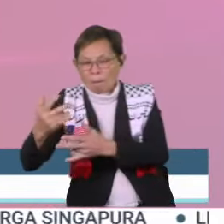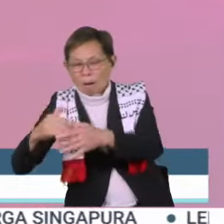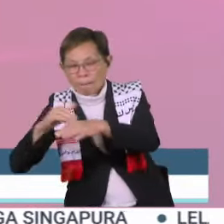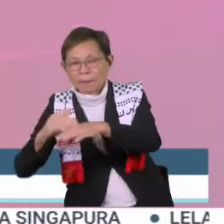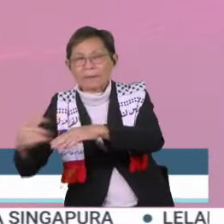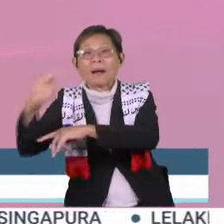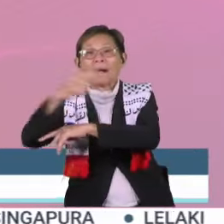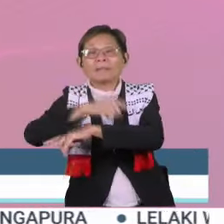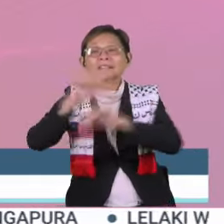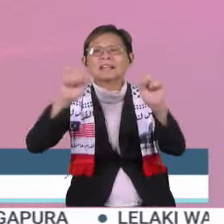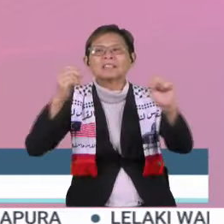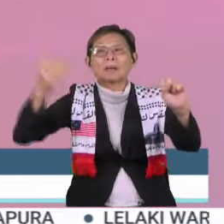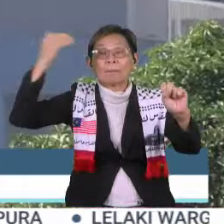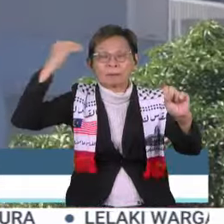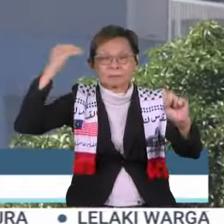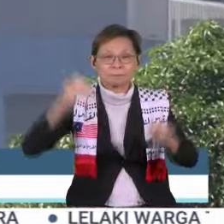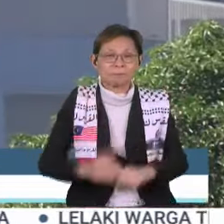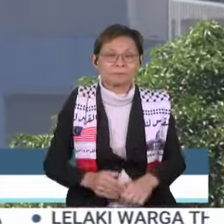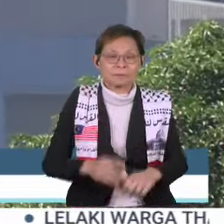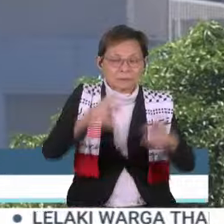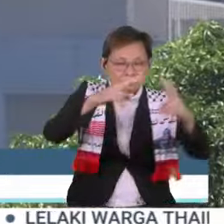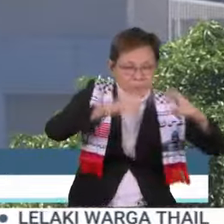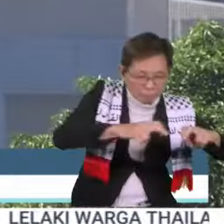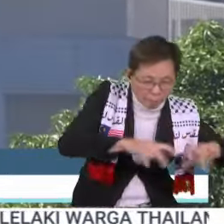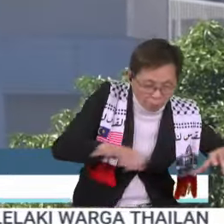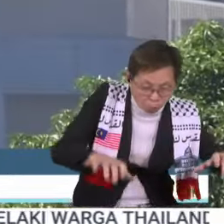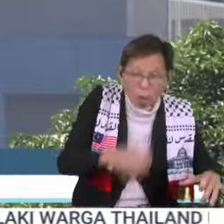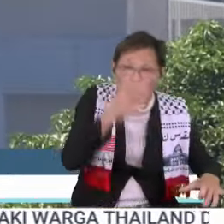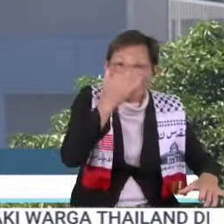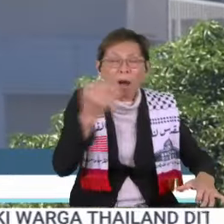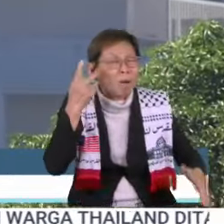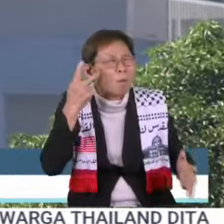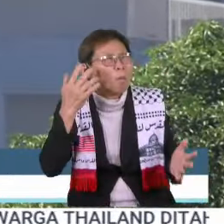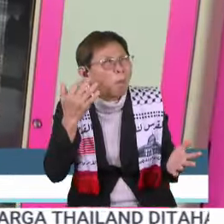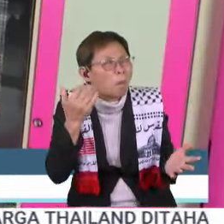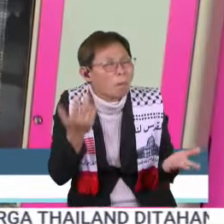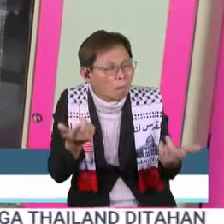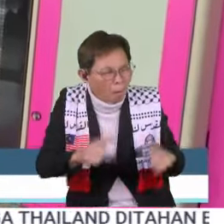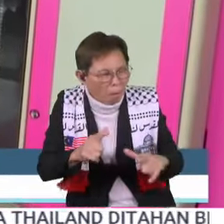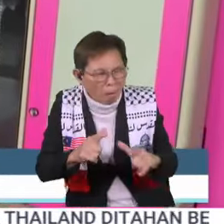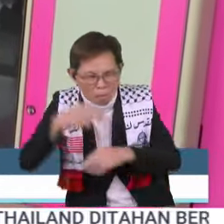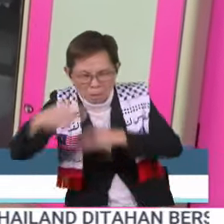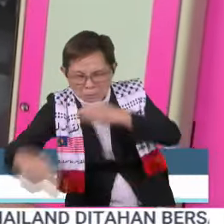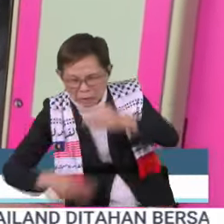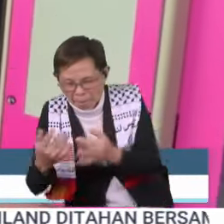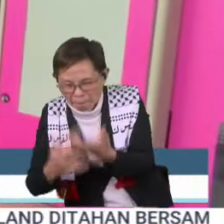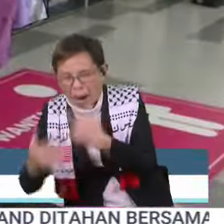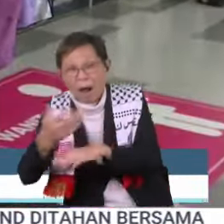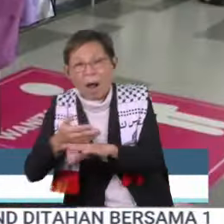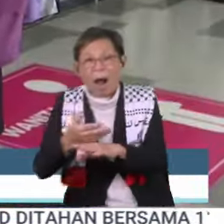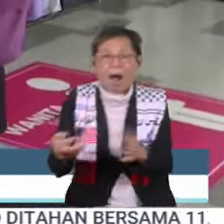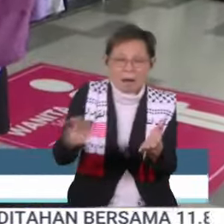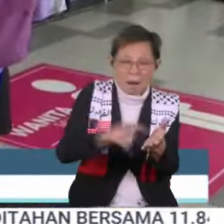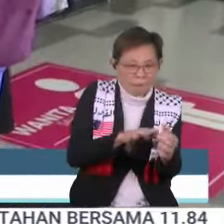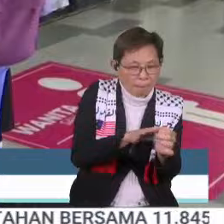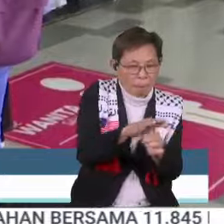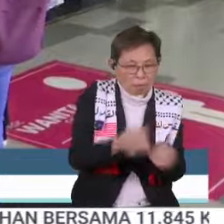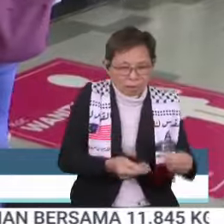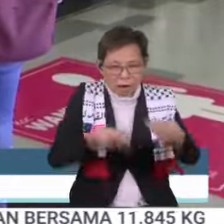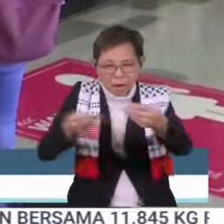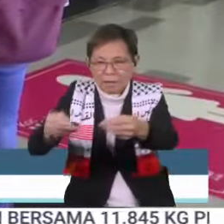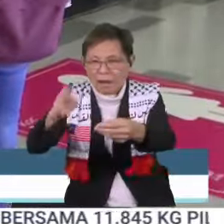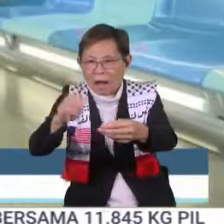lepas. Ketika ini, siasatan sedang jalankan bagi mengetahui punca sebenar kejadian sebelum laporan lengkap dihantar kepada